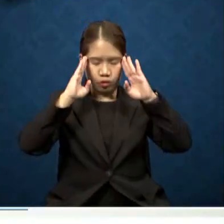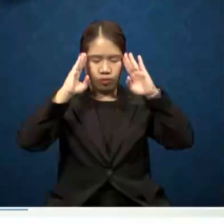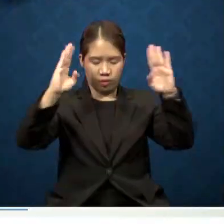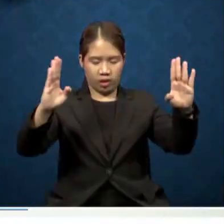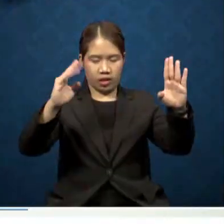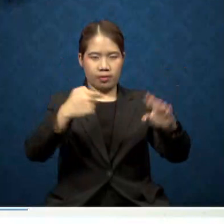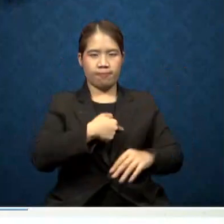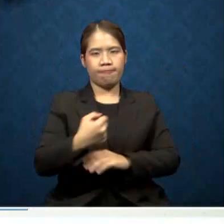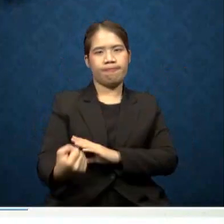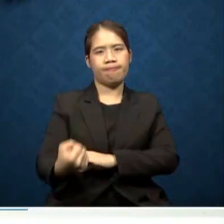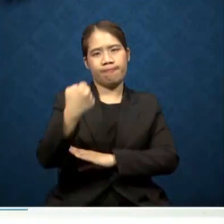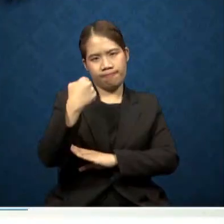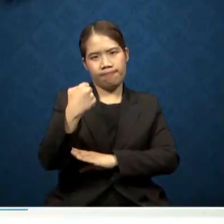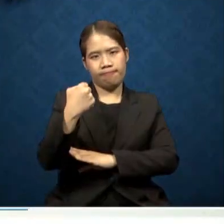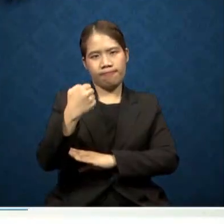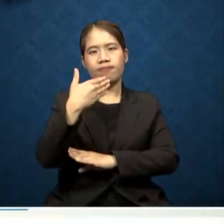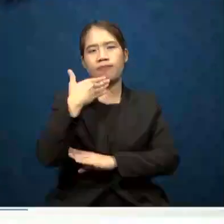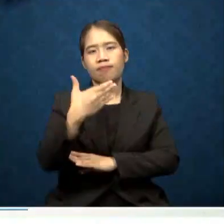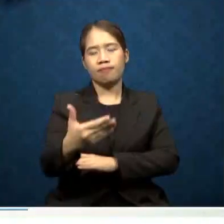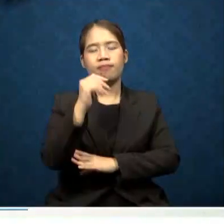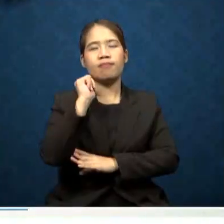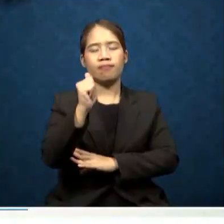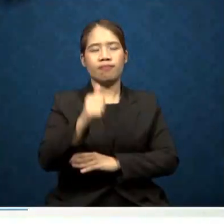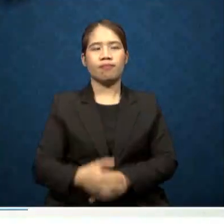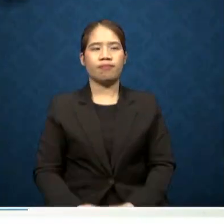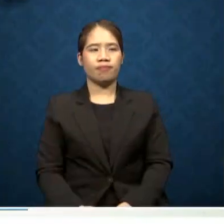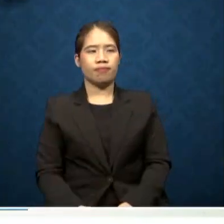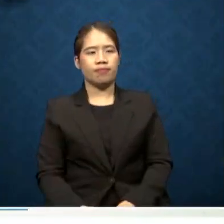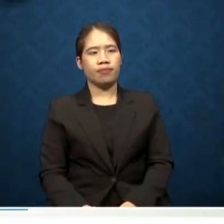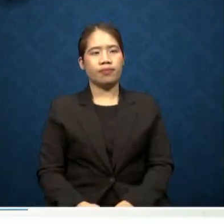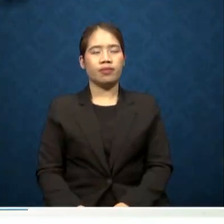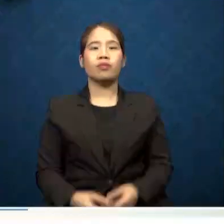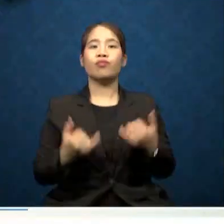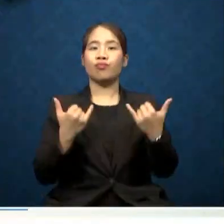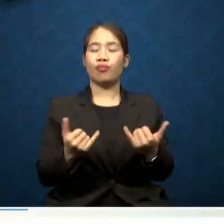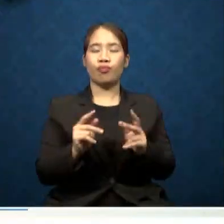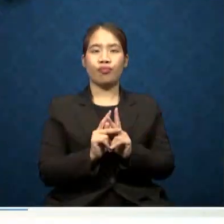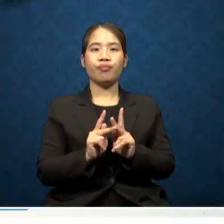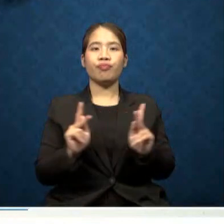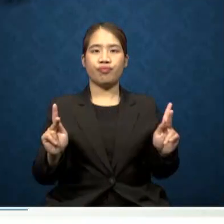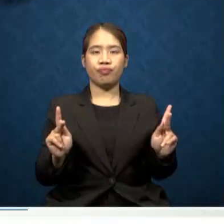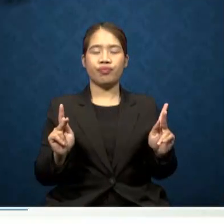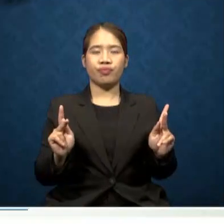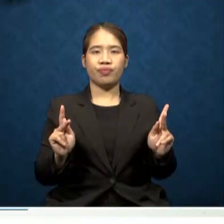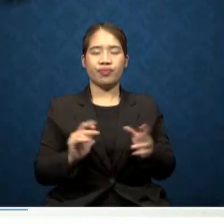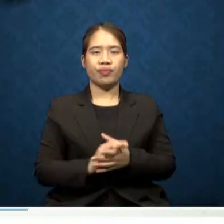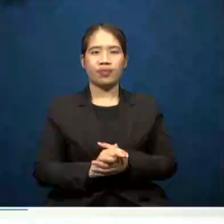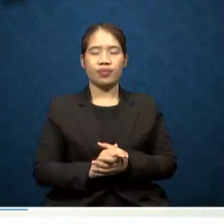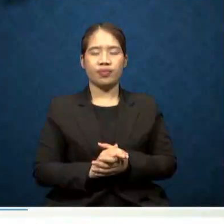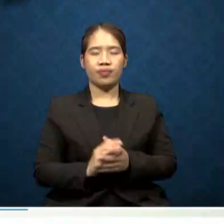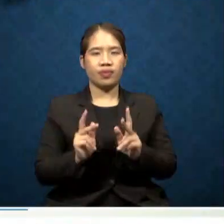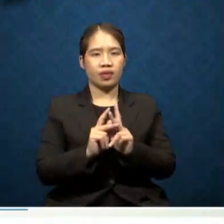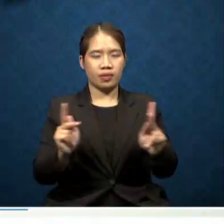ความมั่นใจมีความมั่นคงในระบบดังกล่าวนะครับครับบัดนี้คณะกรรมการนะการศึกษา